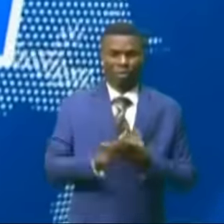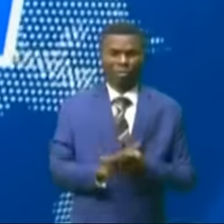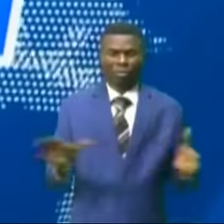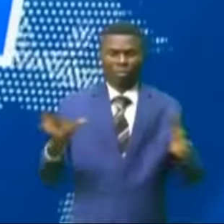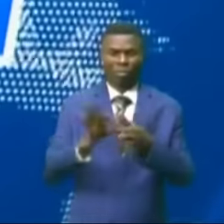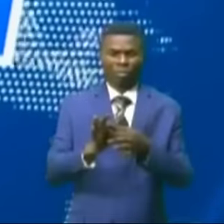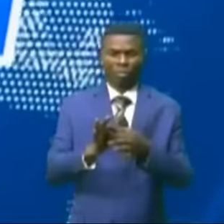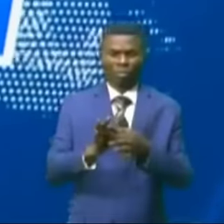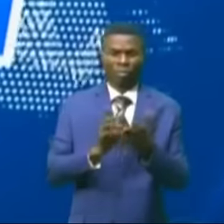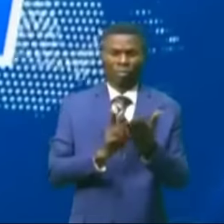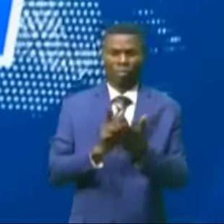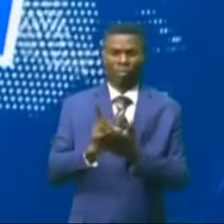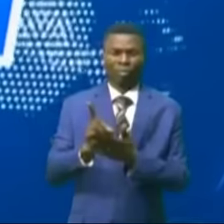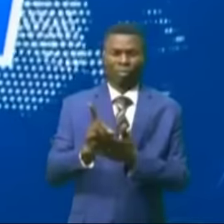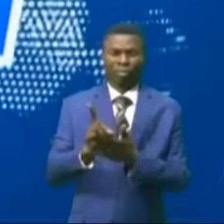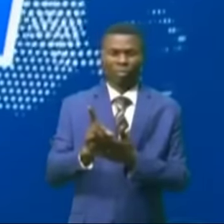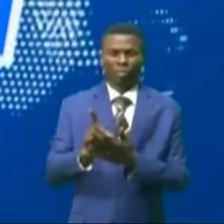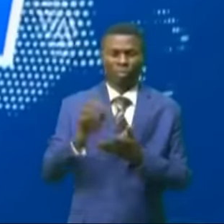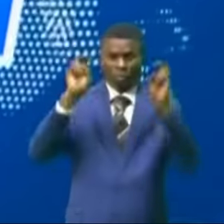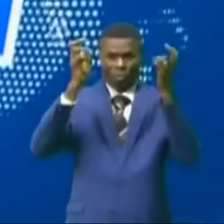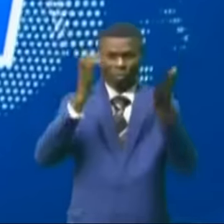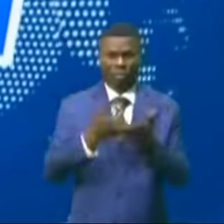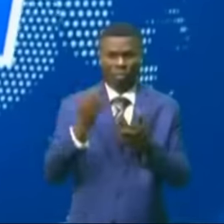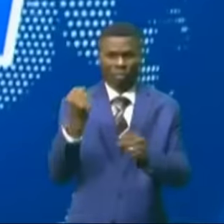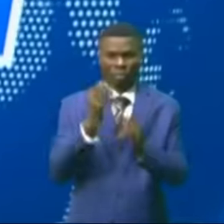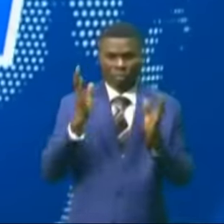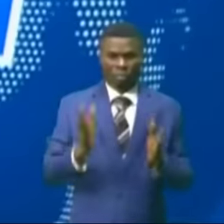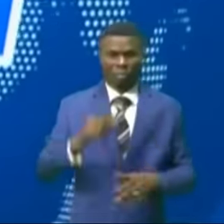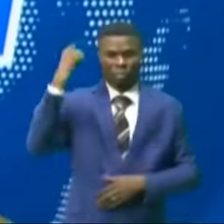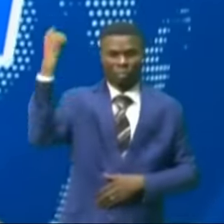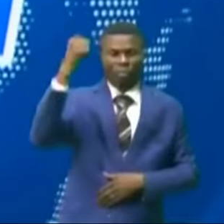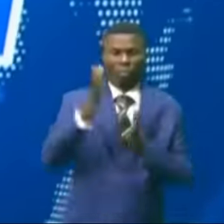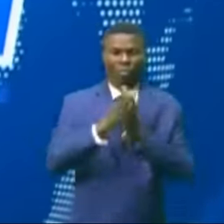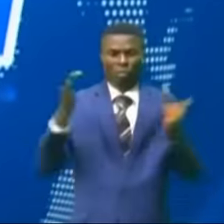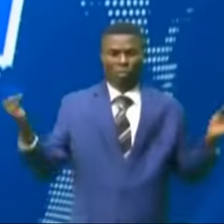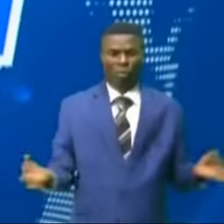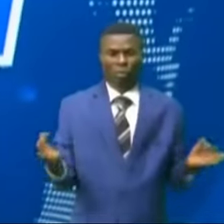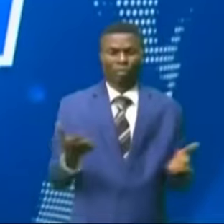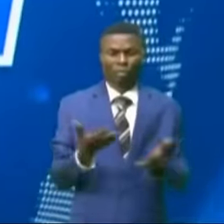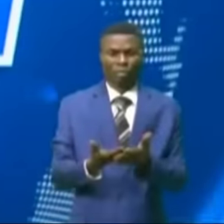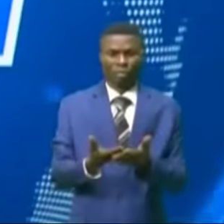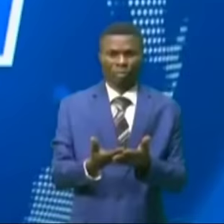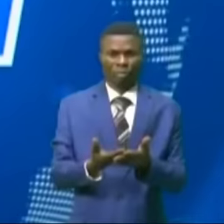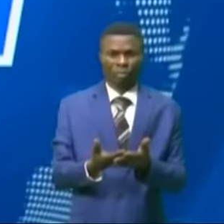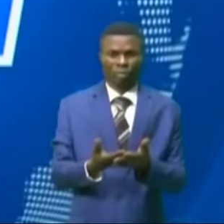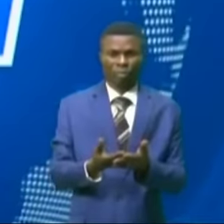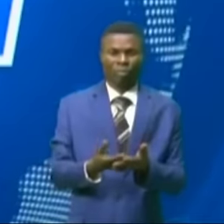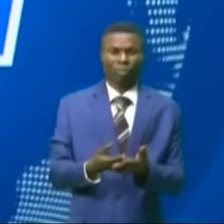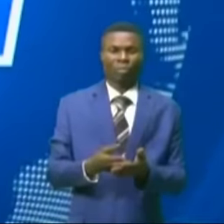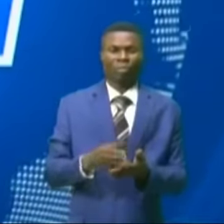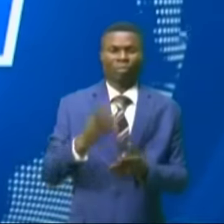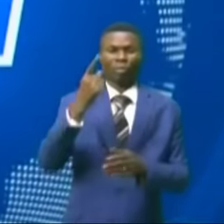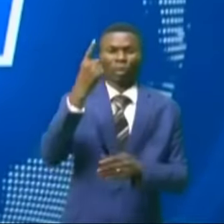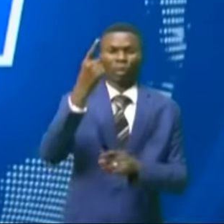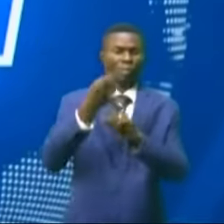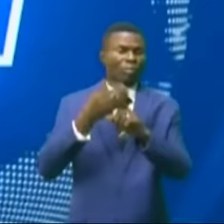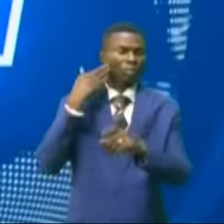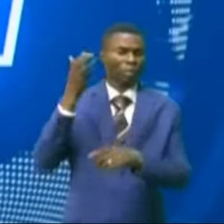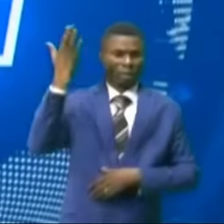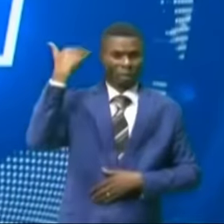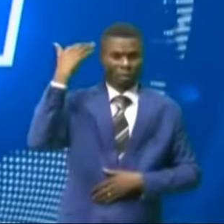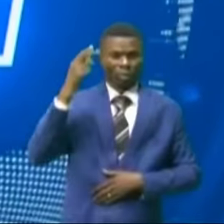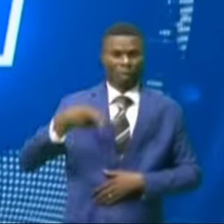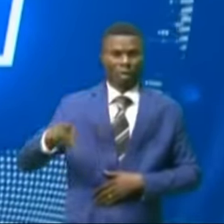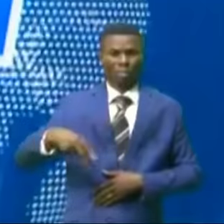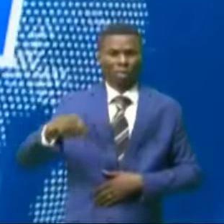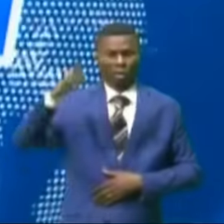Que nos voix portent, c'est sous ces thèmes que les travailleurs du monde ont été célébrés. Les 1er mai dernier, dans la province du Haut-Katanga, les